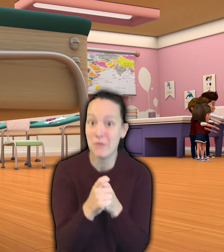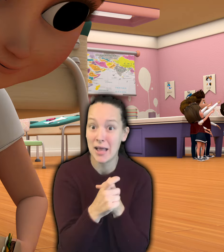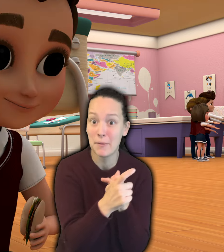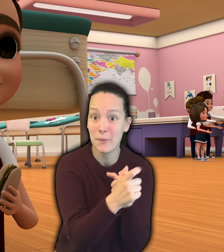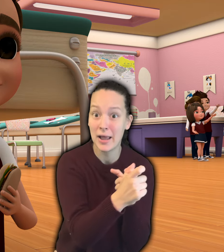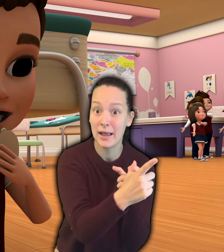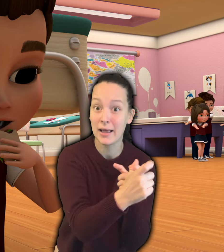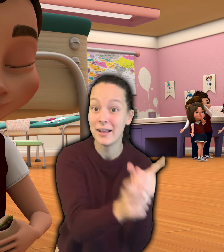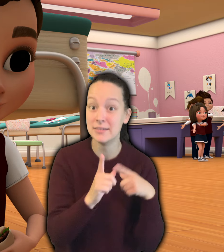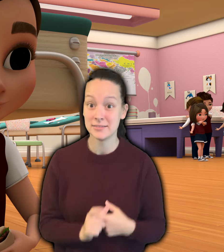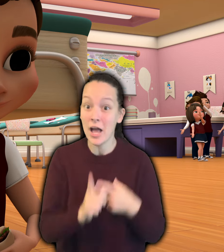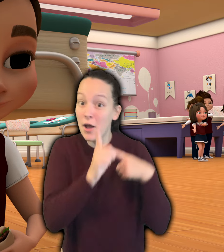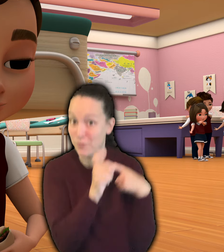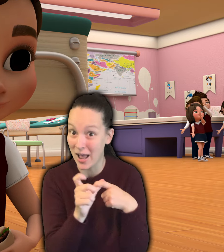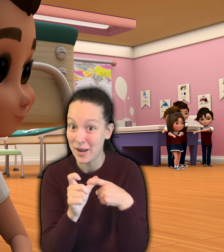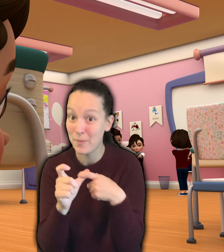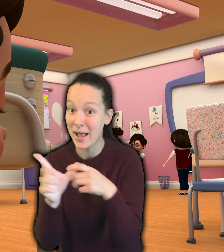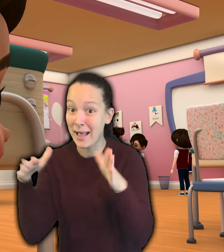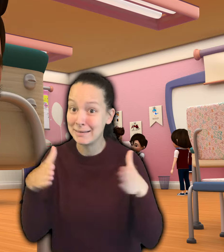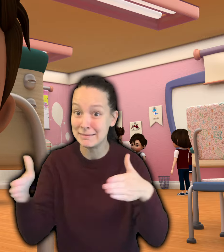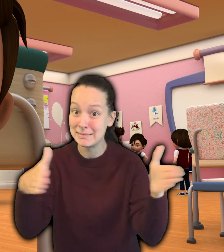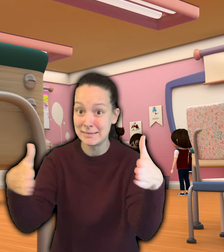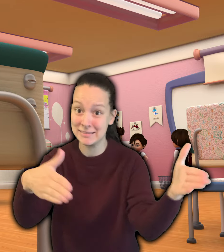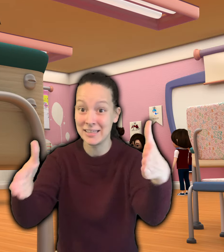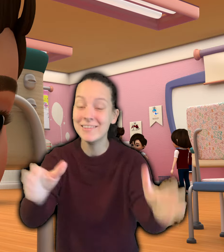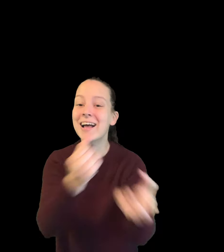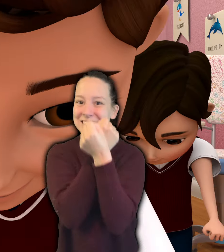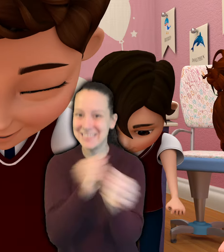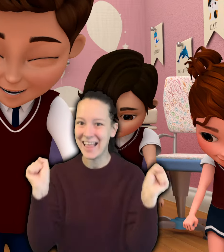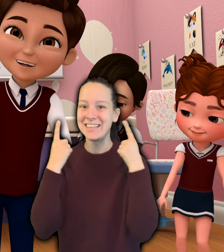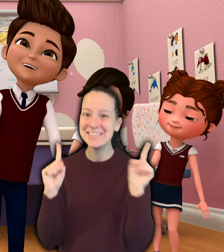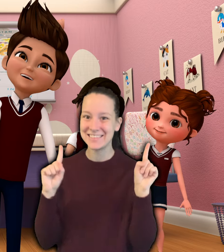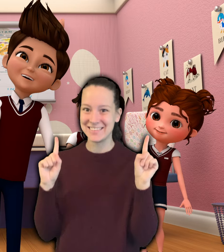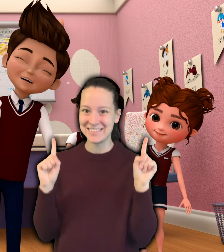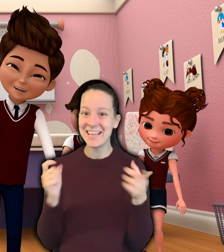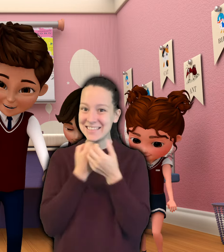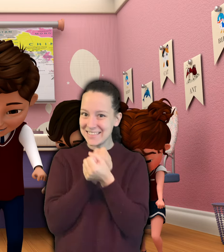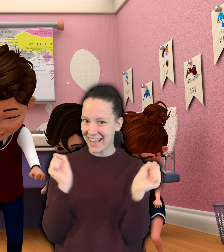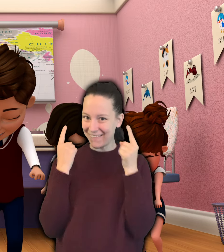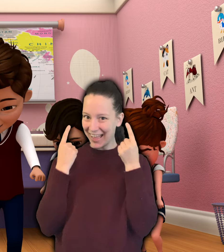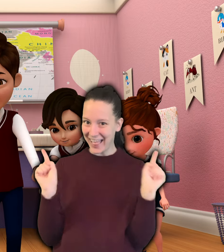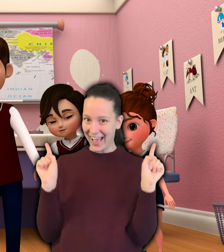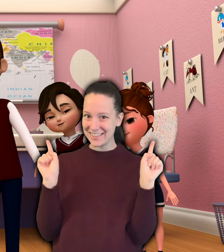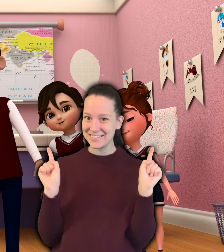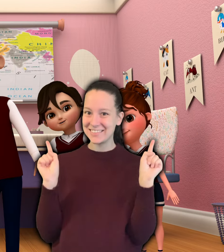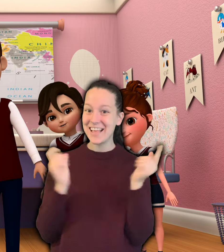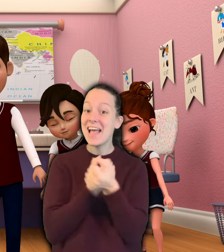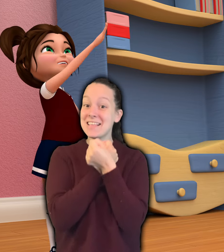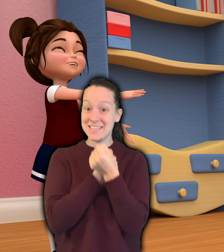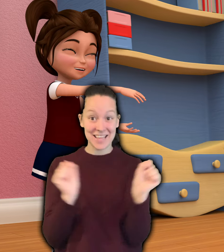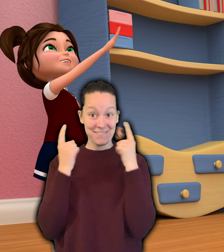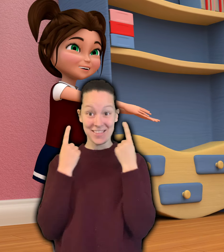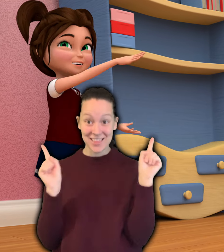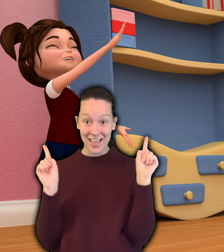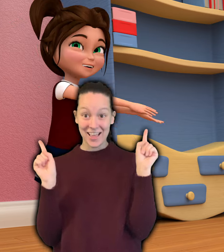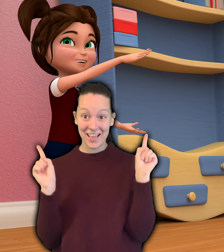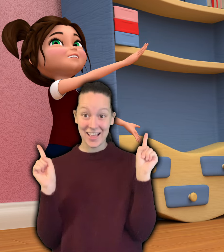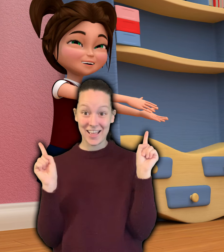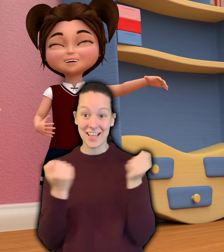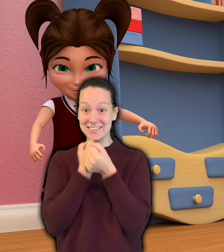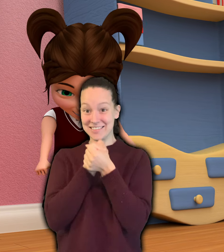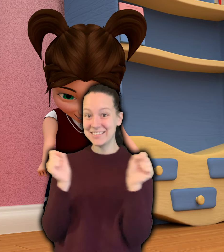逃げろ逃げろ逃げろもう安心たた